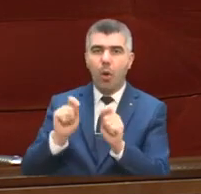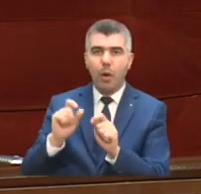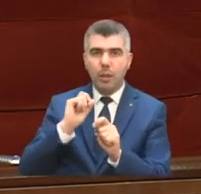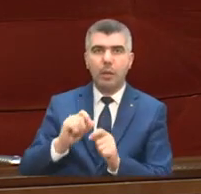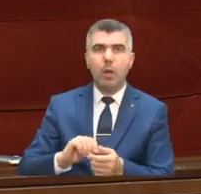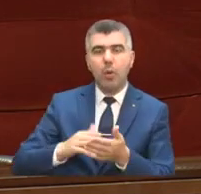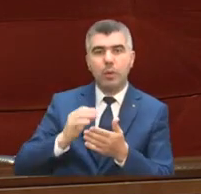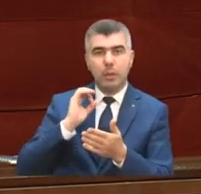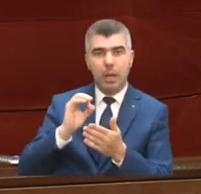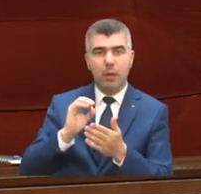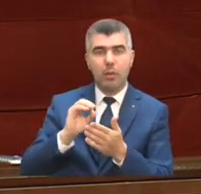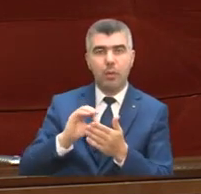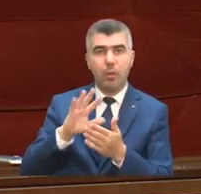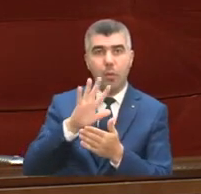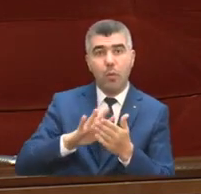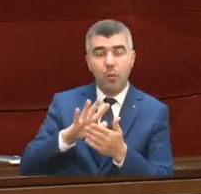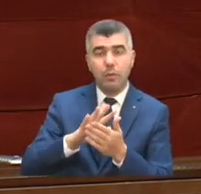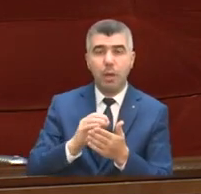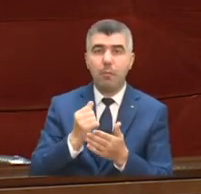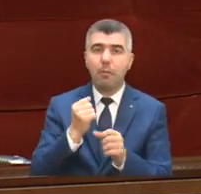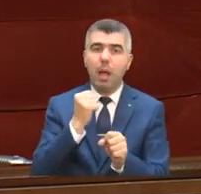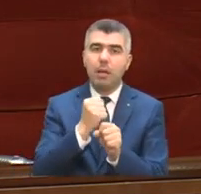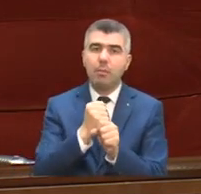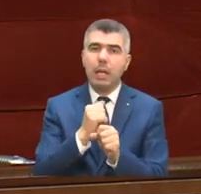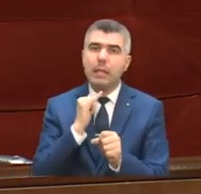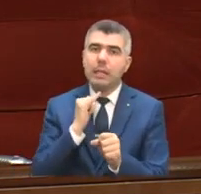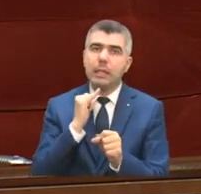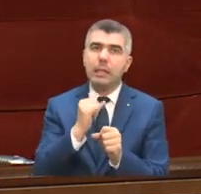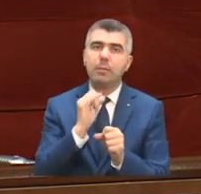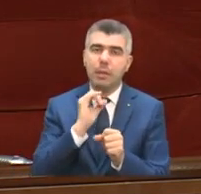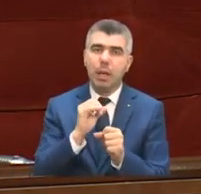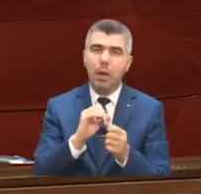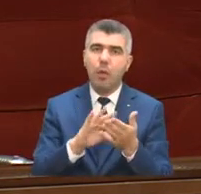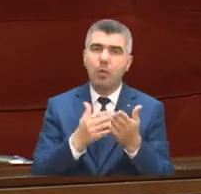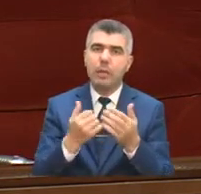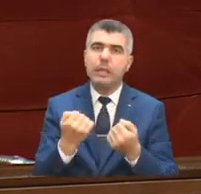والأشخاص غير الأجراء اللي تيزاولوا نشاط خاص من غير سائقي سيارات الأجراء. وشكرا.